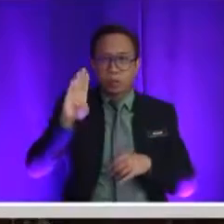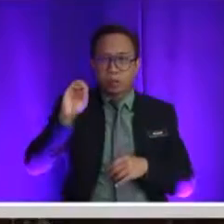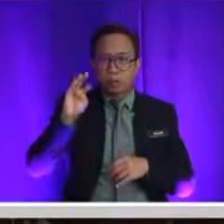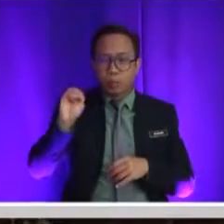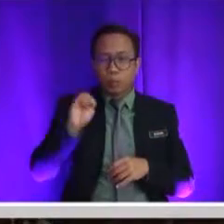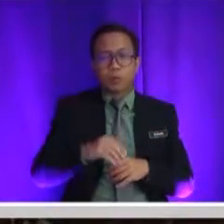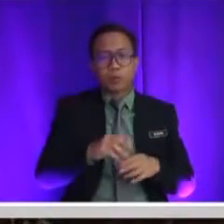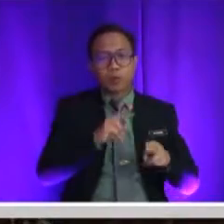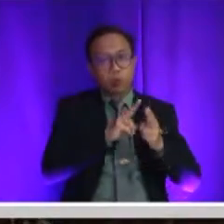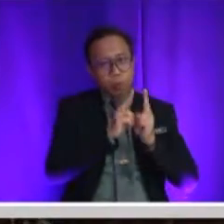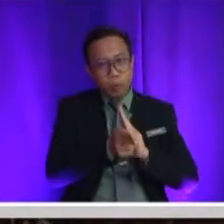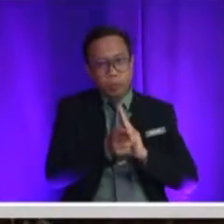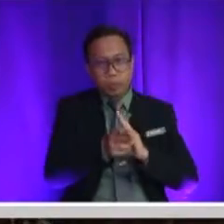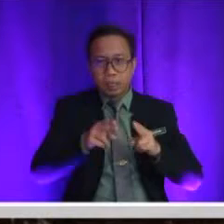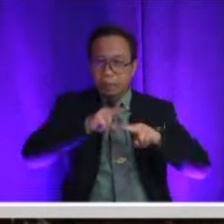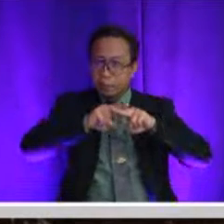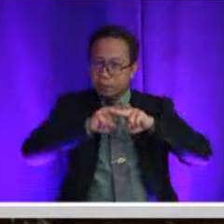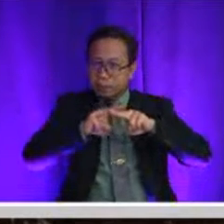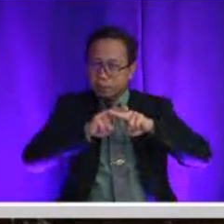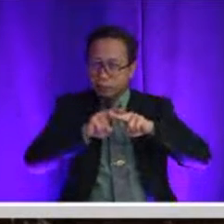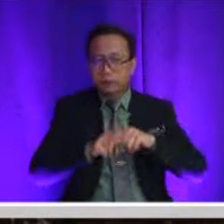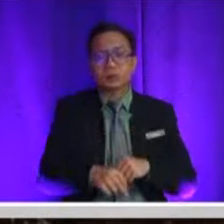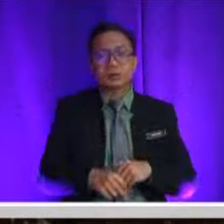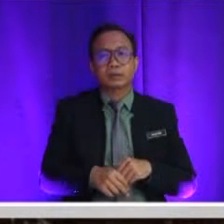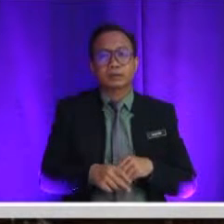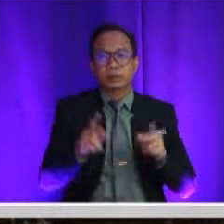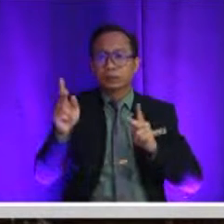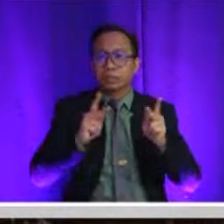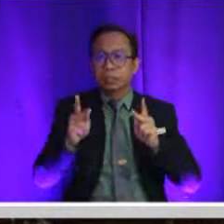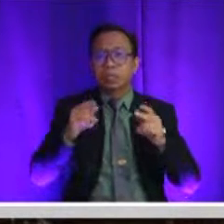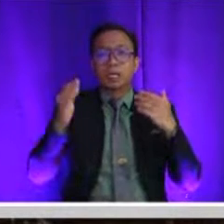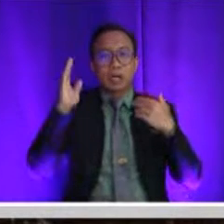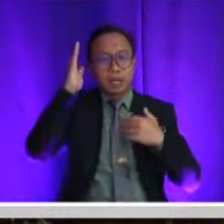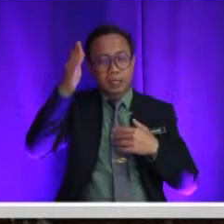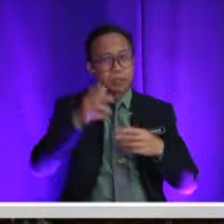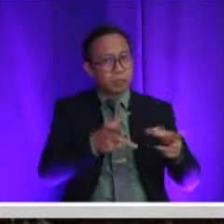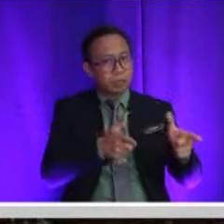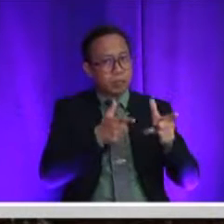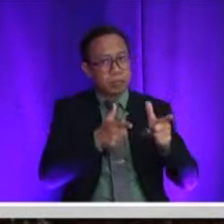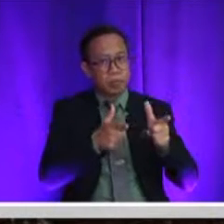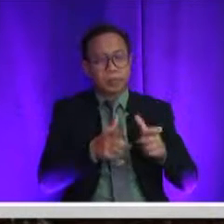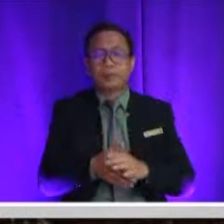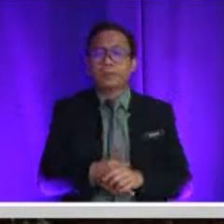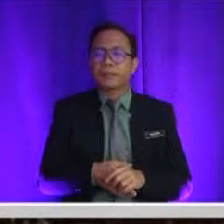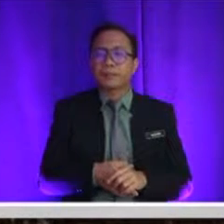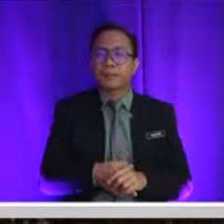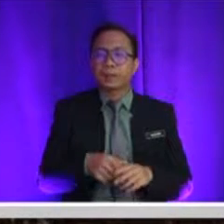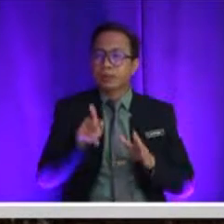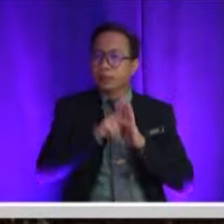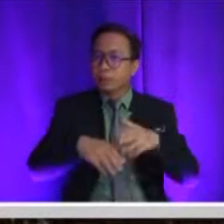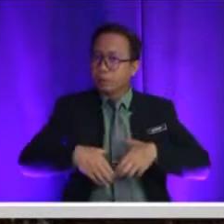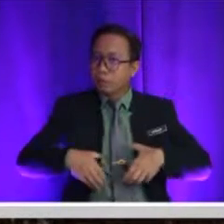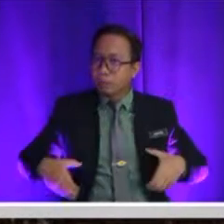dan mengalihkan landasan kereta api dan kendaraannya melalui jalan raya akan ditembak dan dibakar sebenarnya keberanian